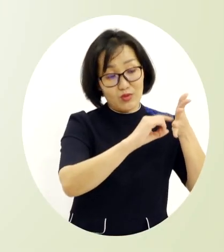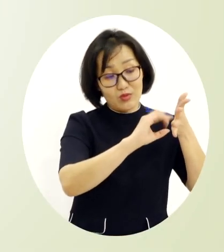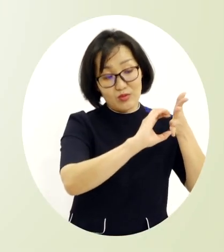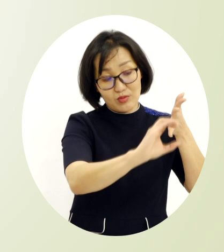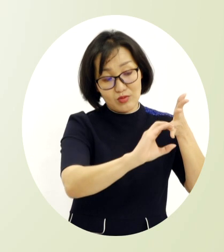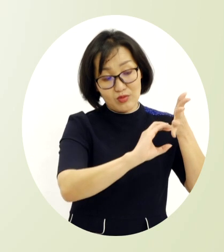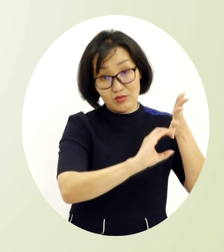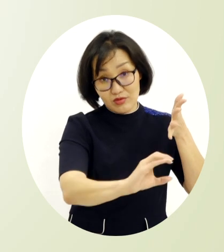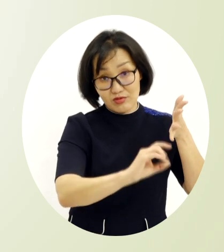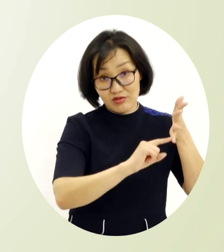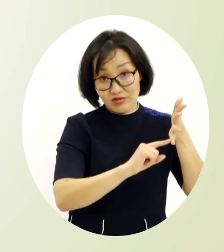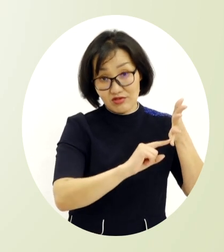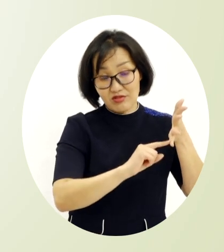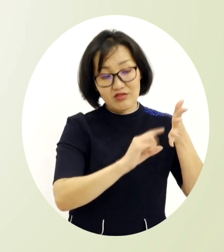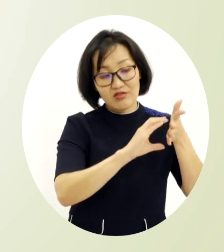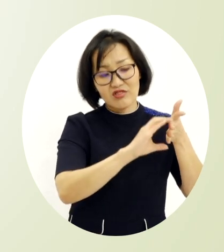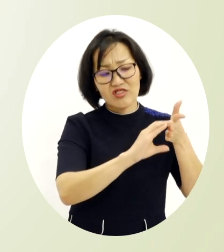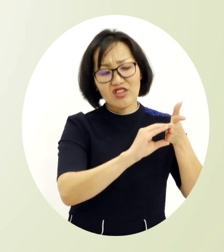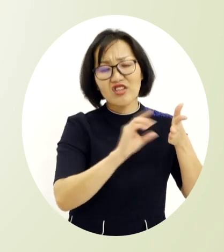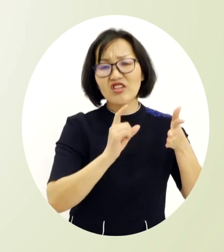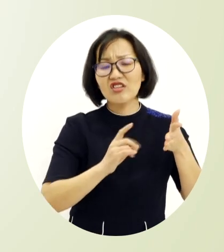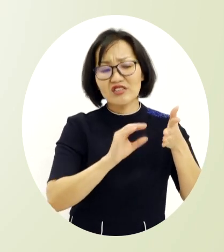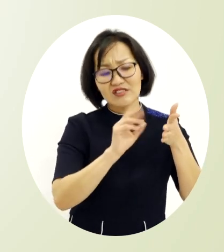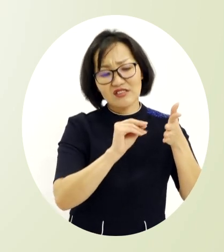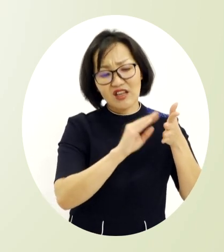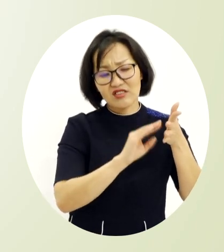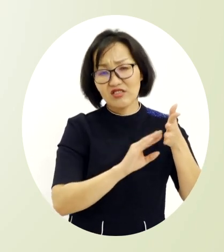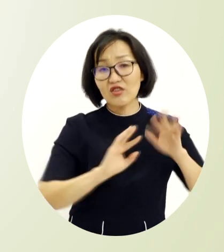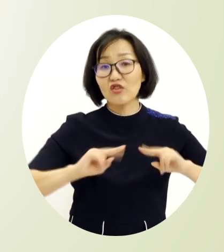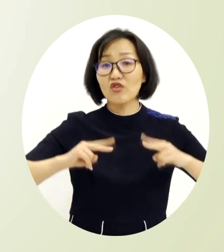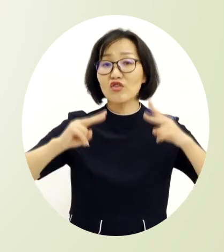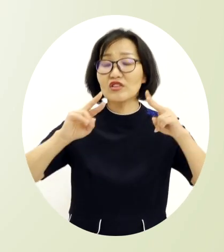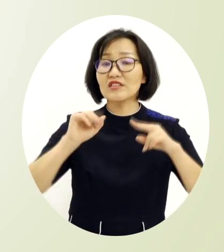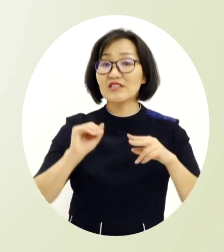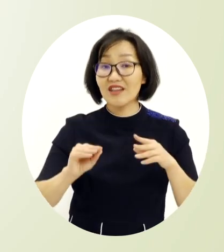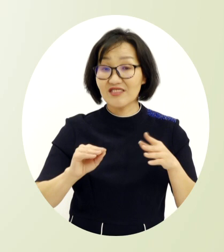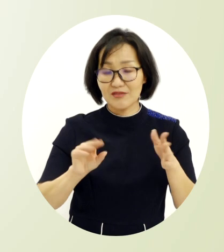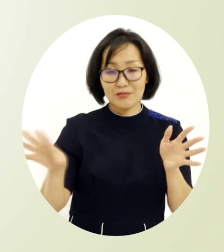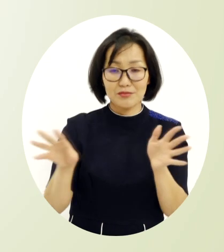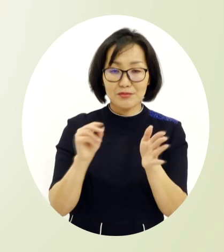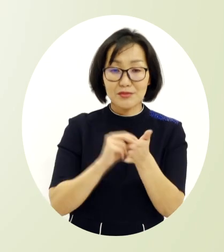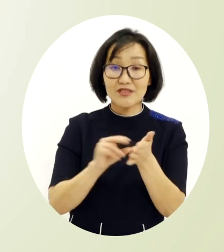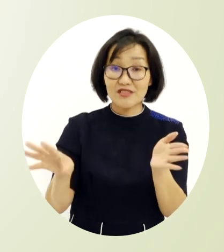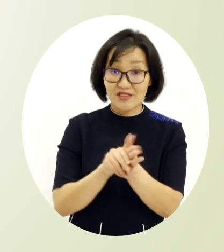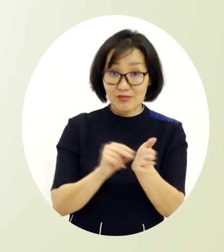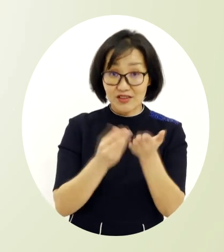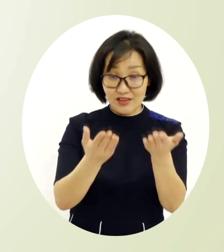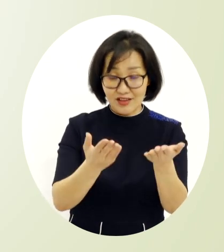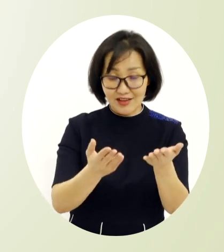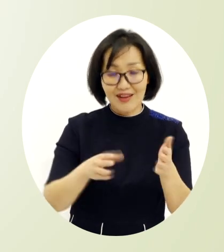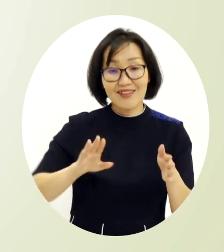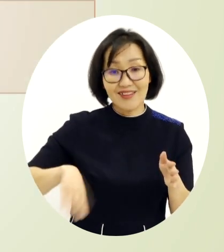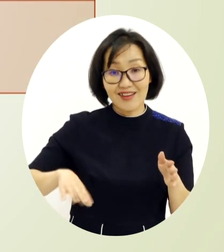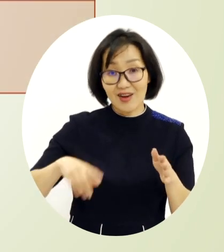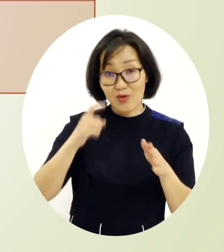буюу 4, 5-р хэсгийн орчныг хэрхэн өөрчлөгдөж байгааг бичиж тэмдэглэх юм. Бичиж тэмдэглэхдээ та